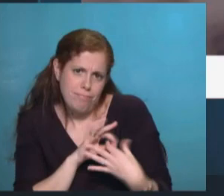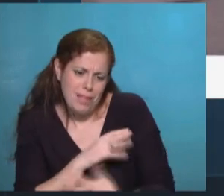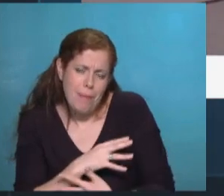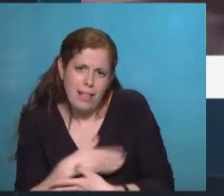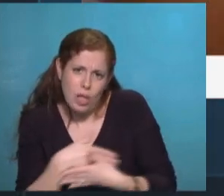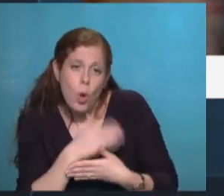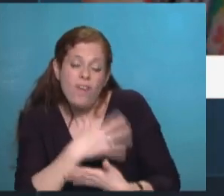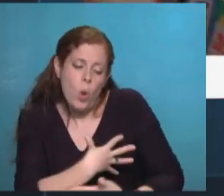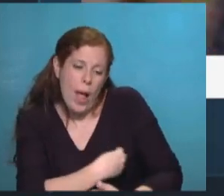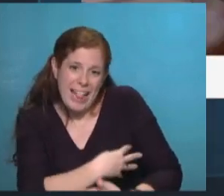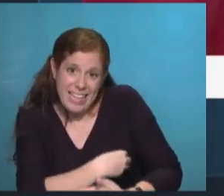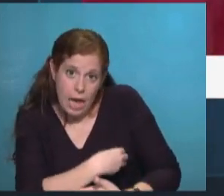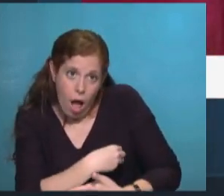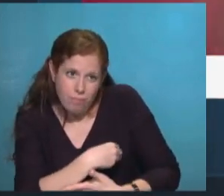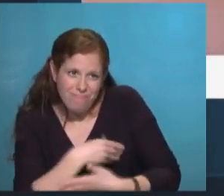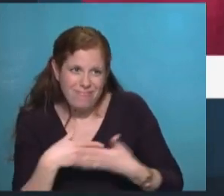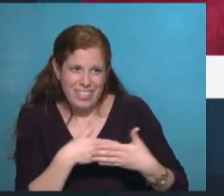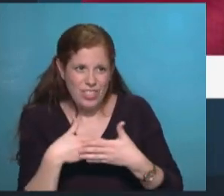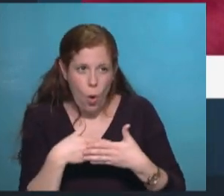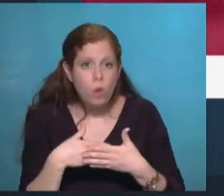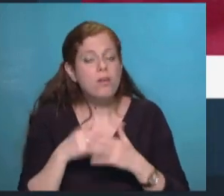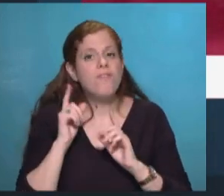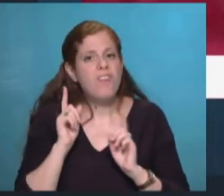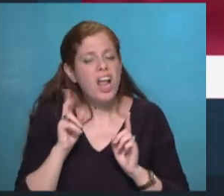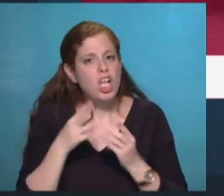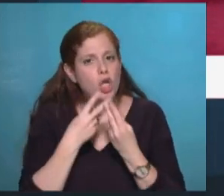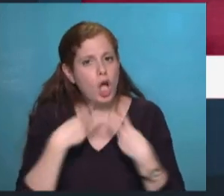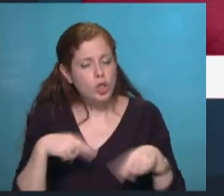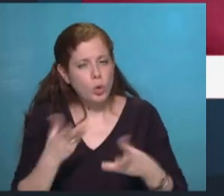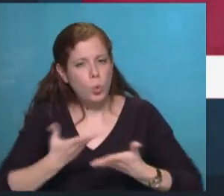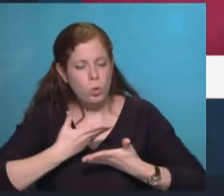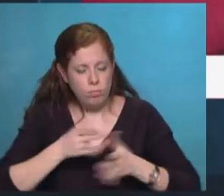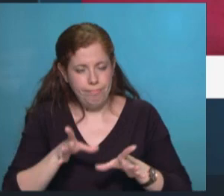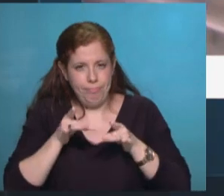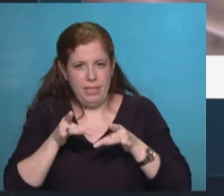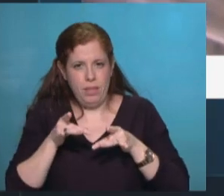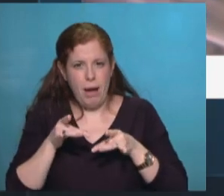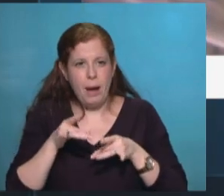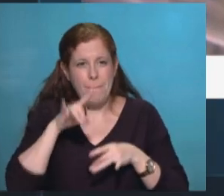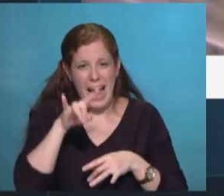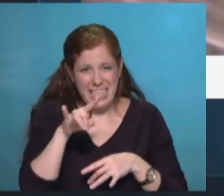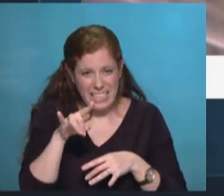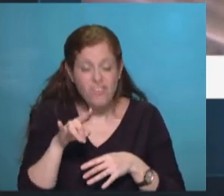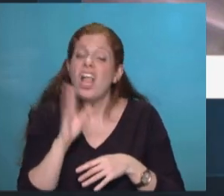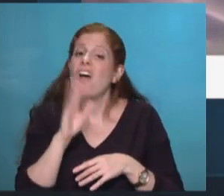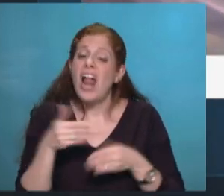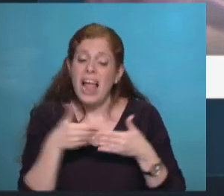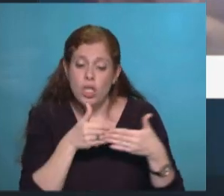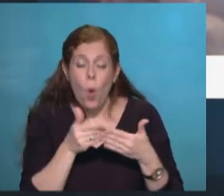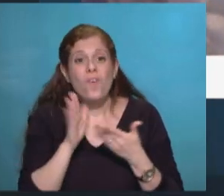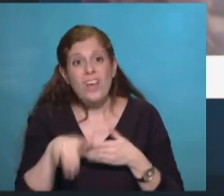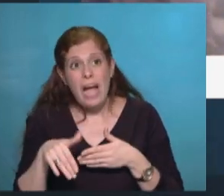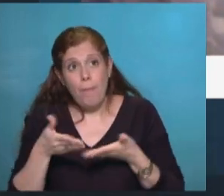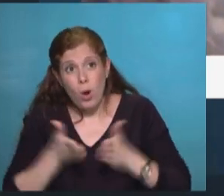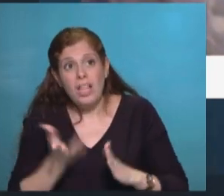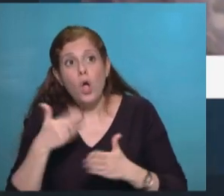אותו, ולכן יש חשש שהוא נדבק בחצבת והוא קיבל חיסון סביל, אבל התינוק וגם היולדת היו בתינוקיה